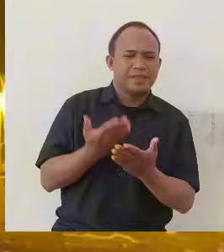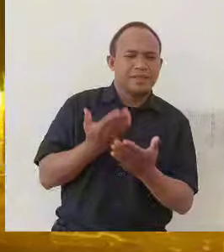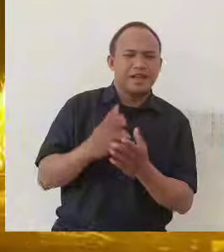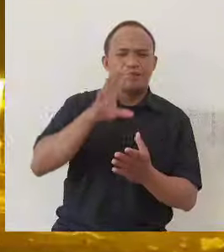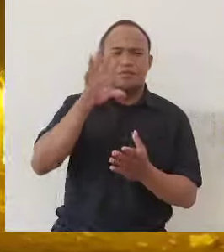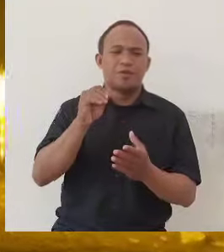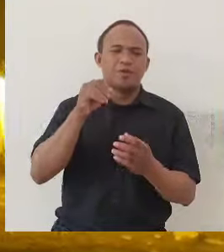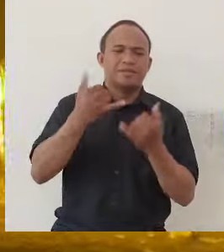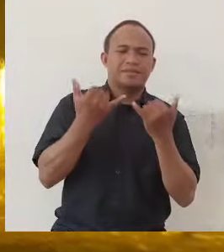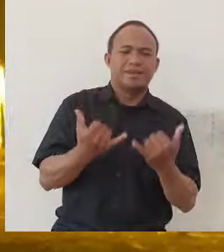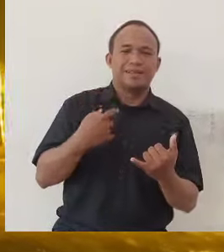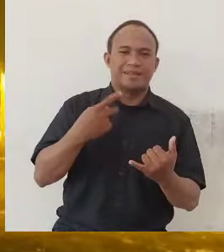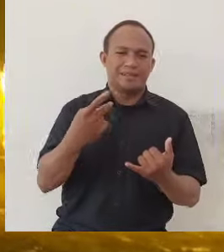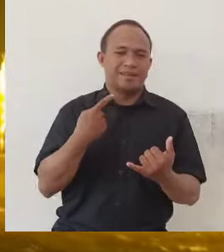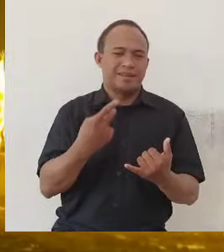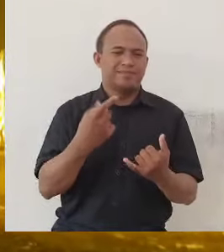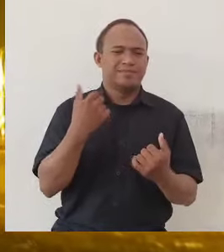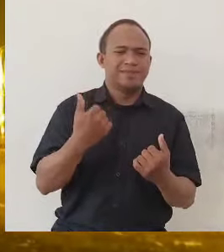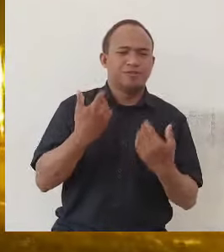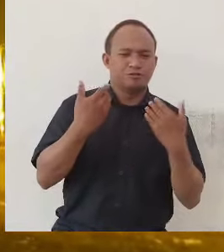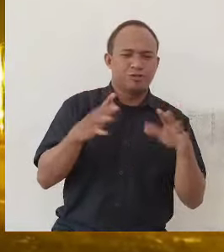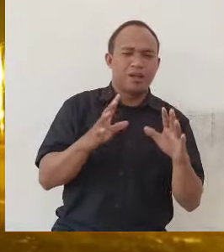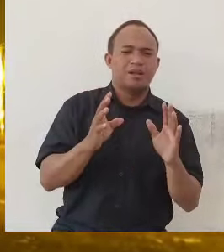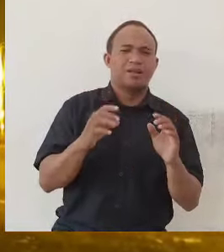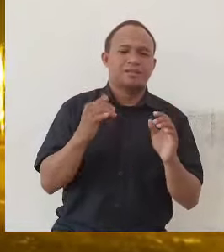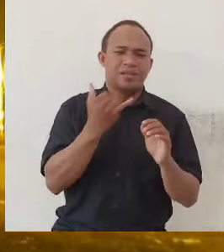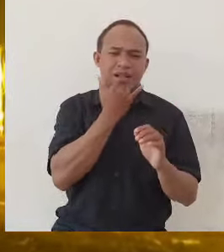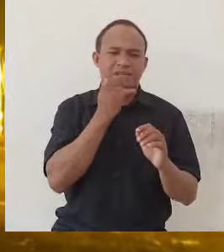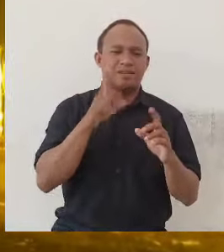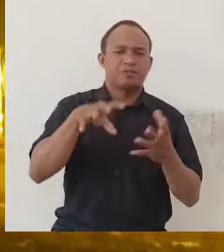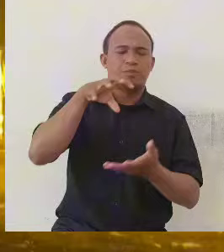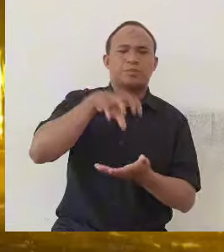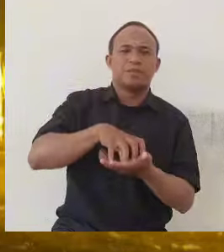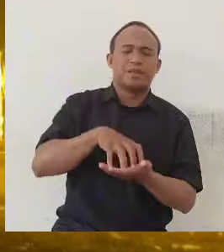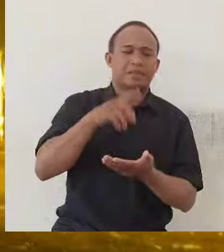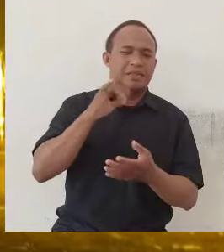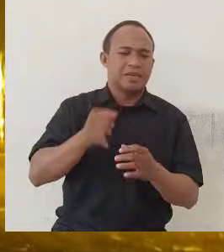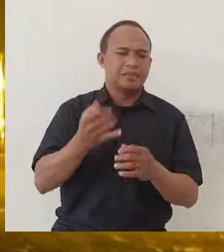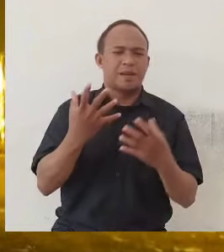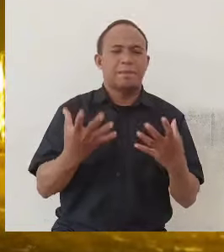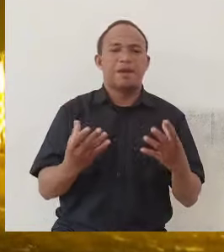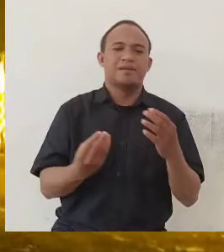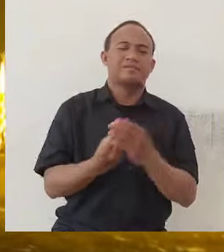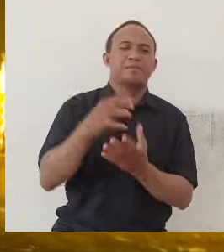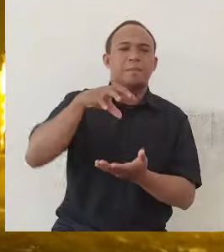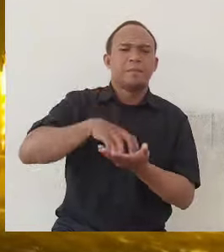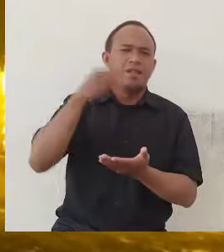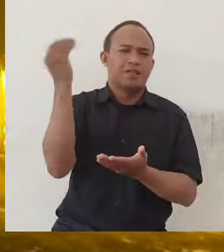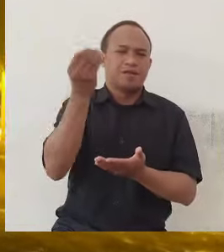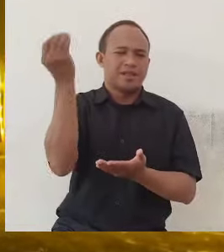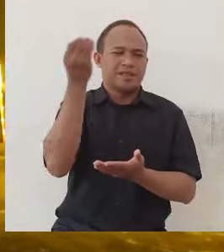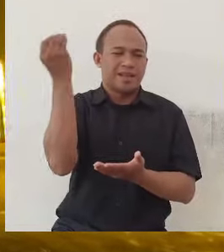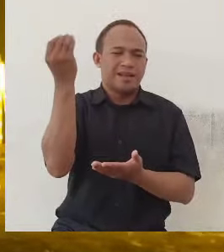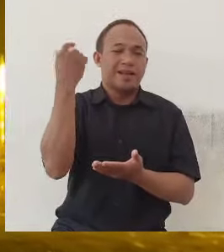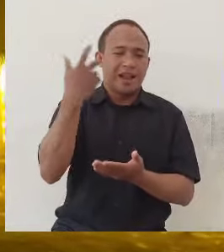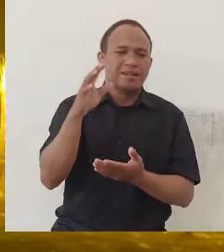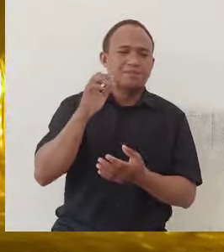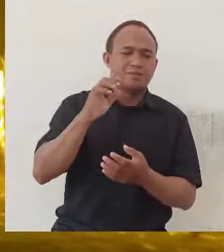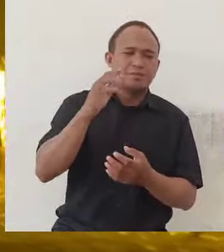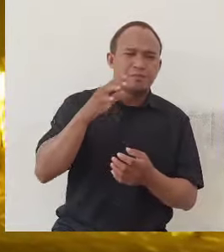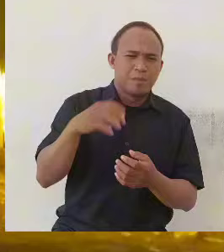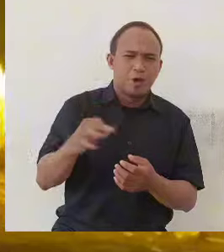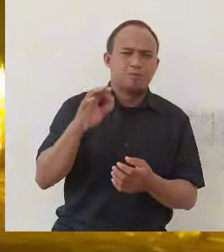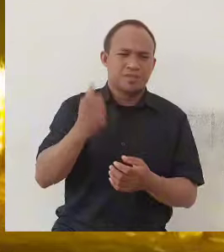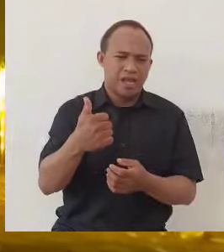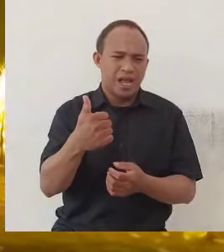Nah, Mitra Kominfotik, sekarang kita berdua sudah ada di salah satu tempat yang jadi favorit juga untuk tempat wisata masyarakat Gorontalo. Ini